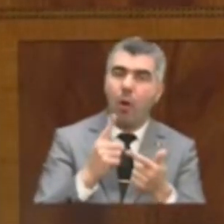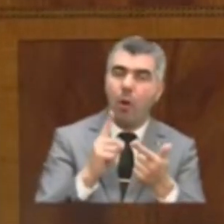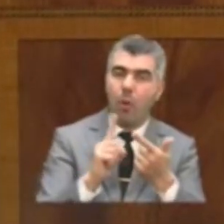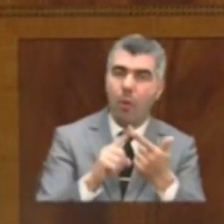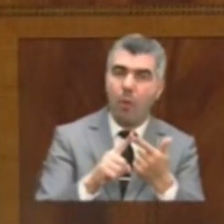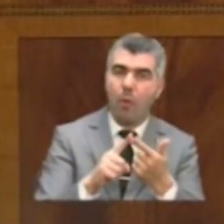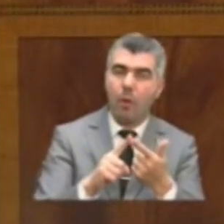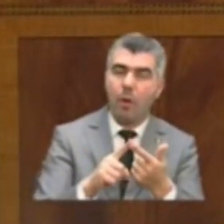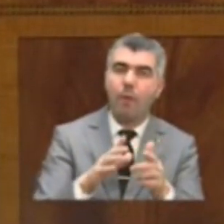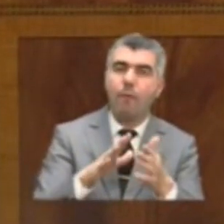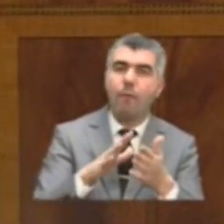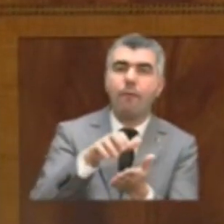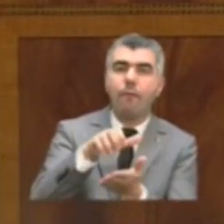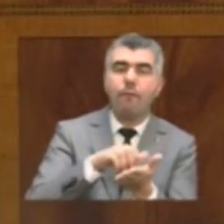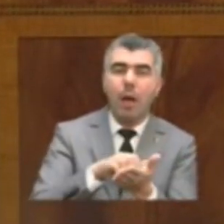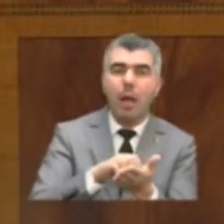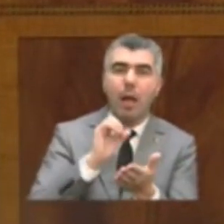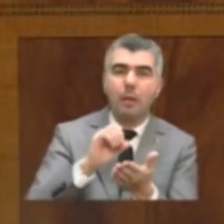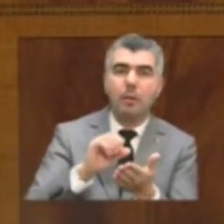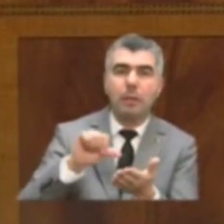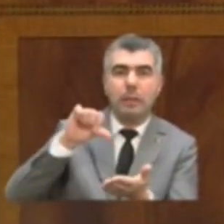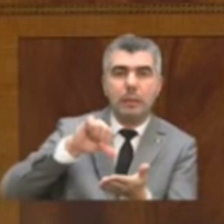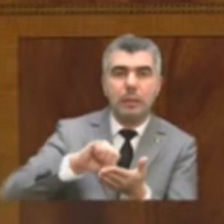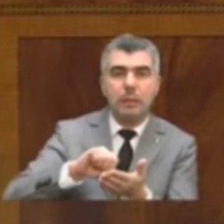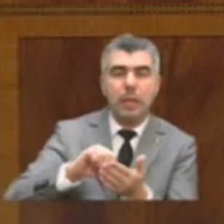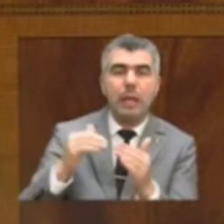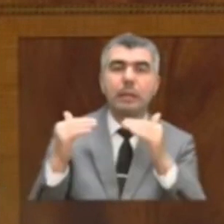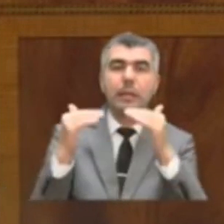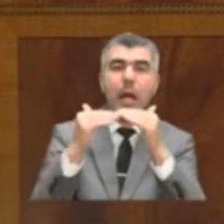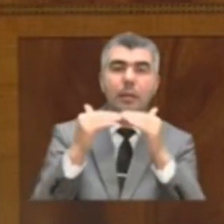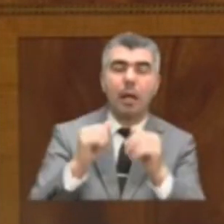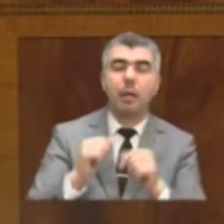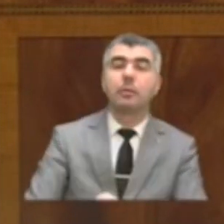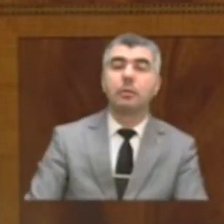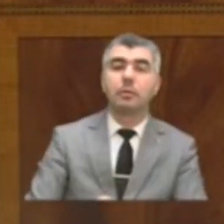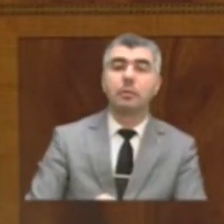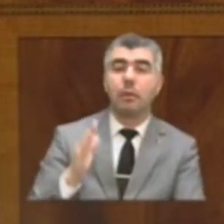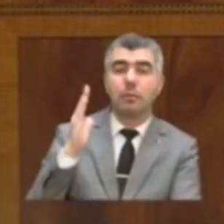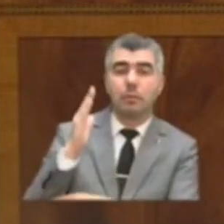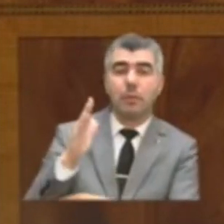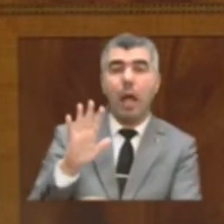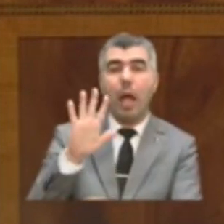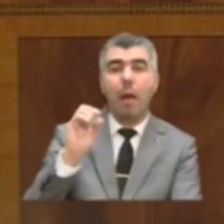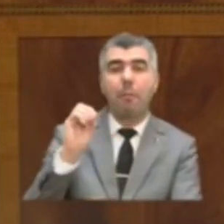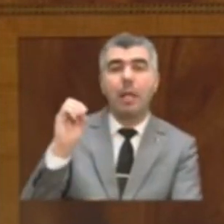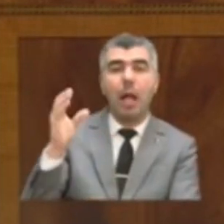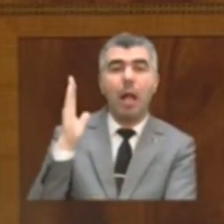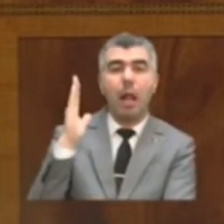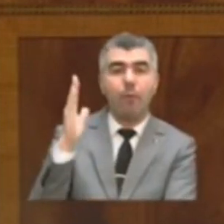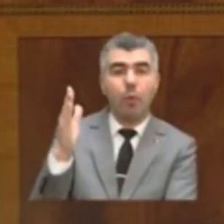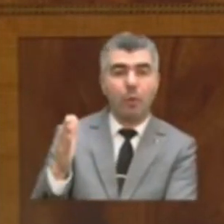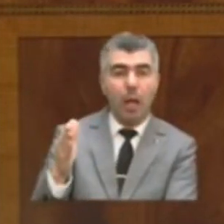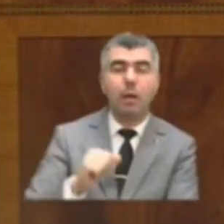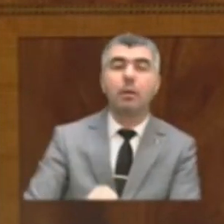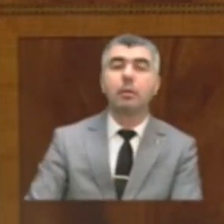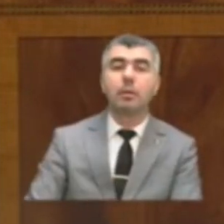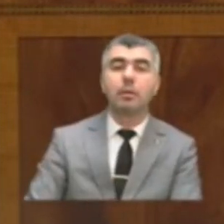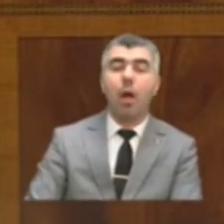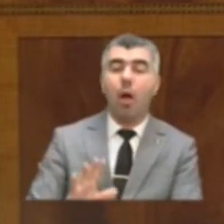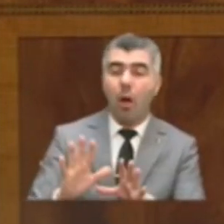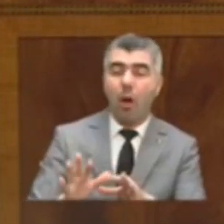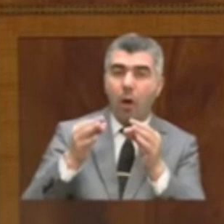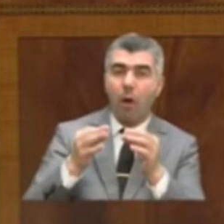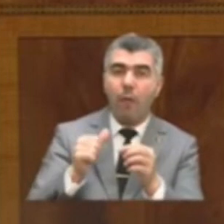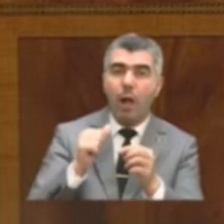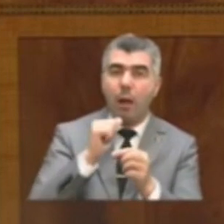حوض فلاحي بمنطقة شبيكة بإقليم طنطان على المساحة ديال 5000 هكتار عبر إنشاء محطة